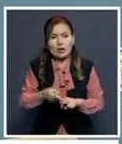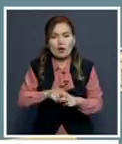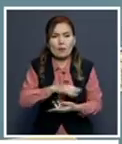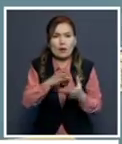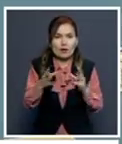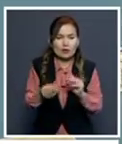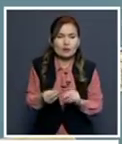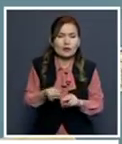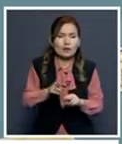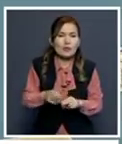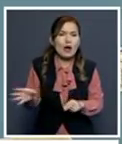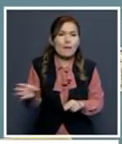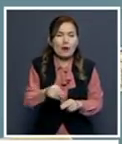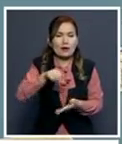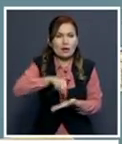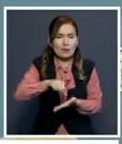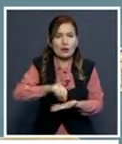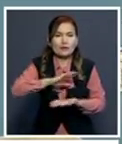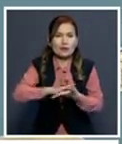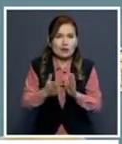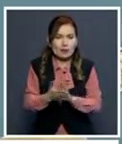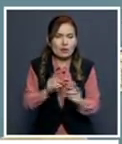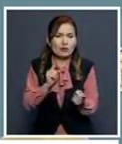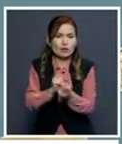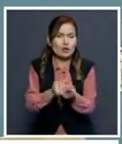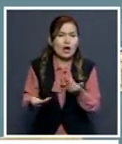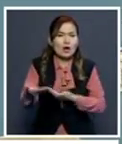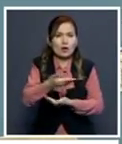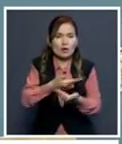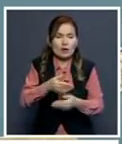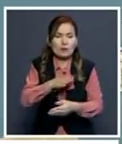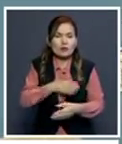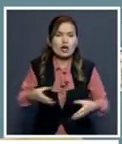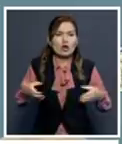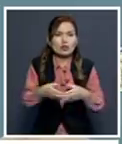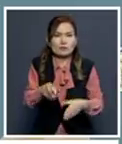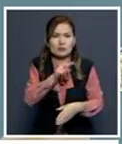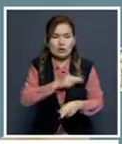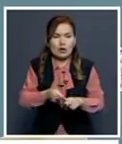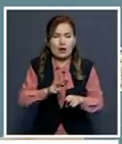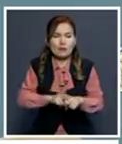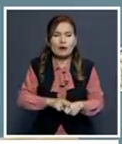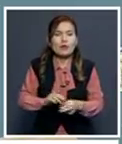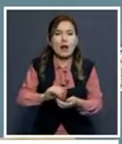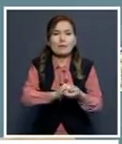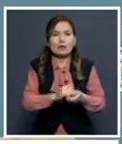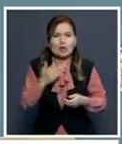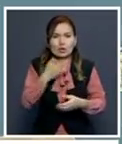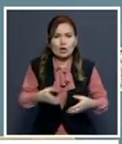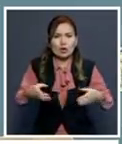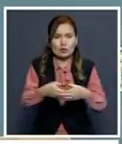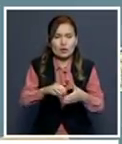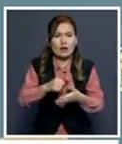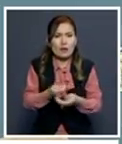қарулы оппозициясының өкілдерімен екі жақты кездесулер өткізуде. Ал жұмыс тобының отырысына Біріккен ұлттар ұйымының Сирия бойынша арнайы өкілі Стафан